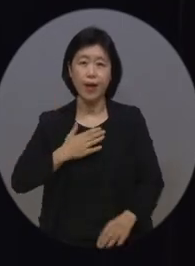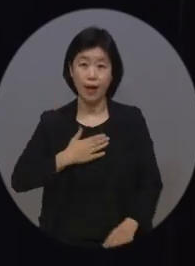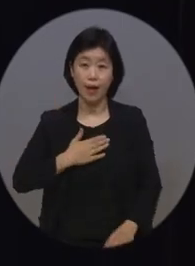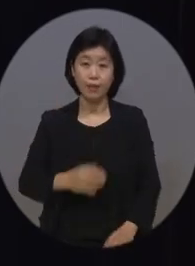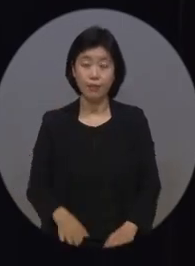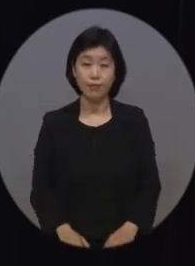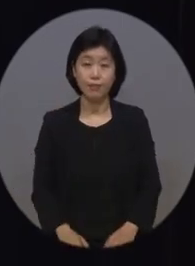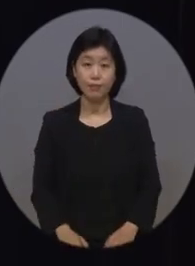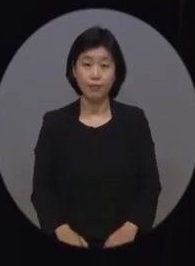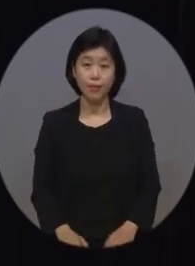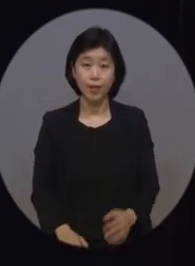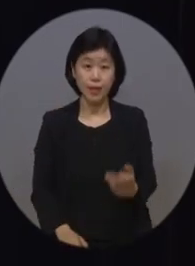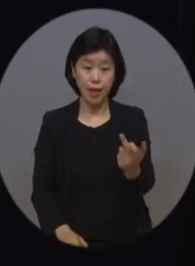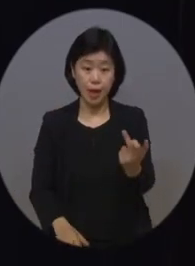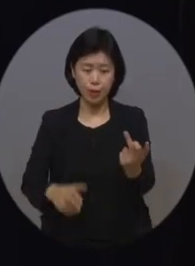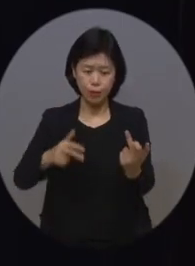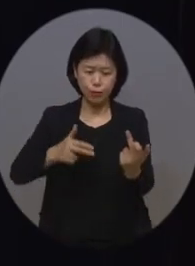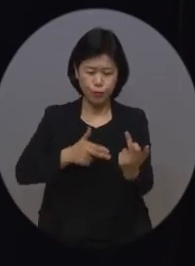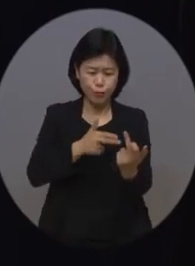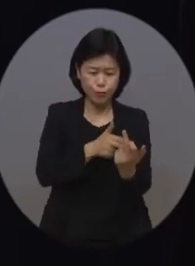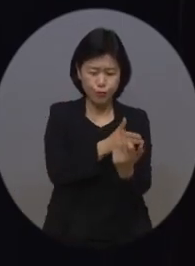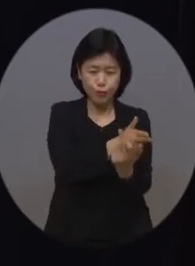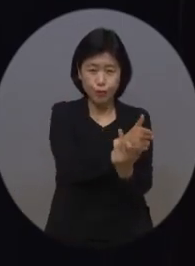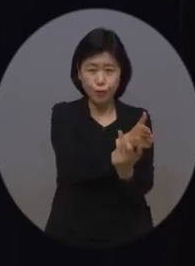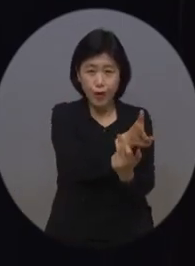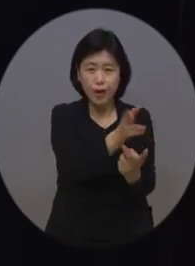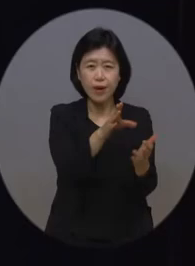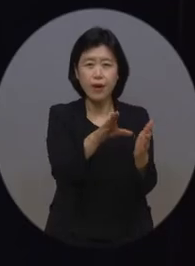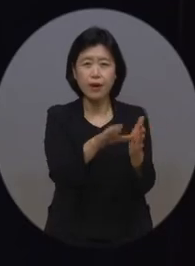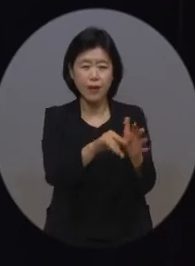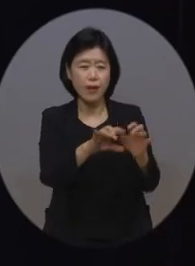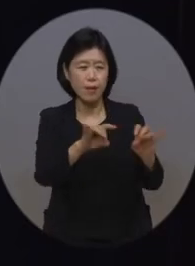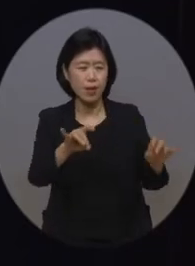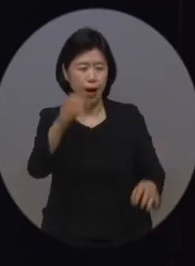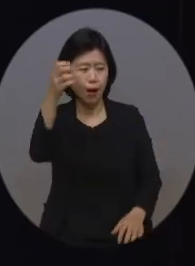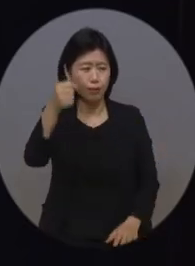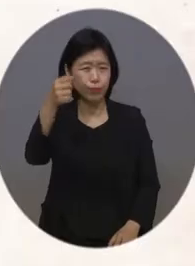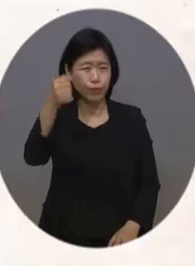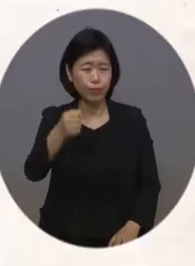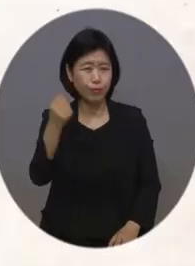산모랭이를 도울 때마다 긴 기적 소리를 남겼습니다.